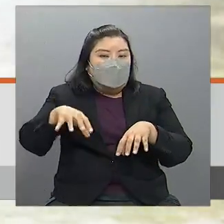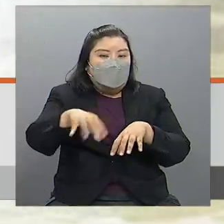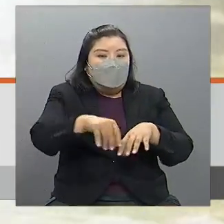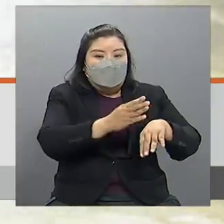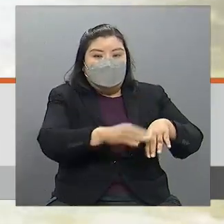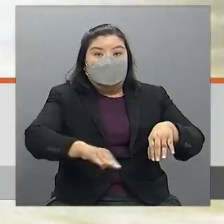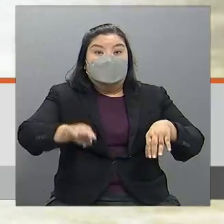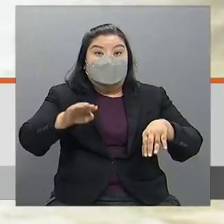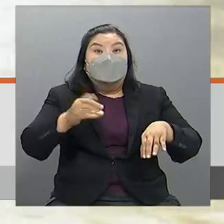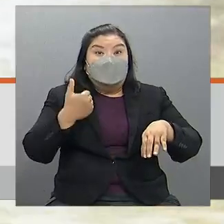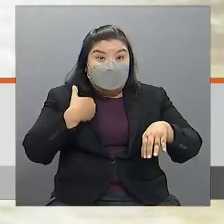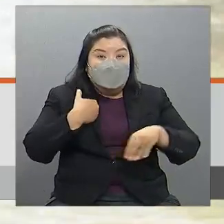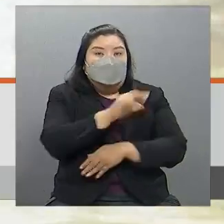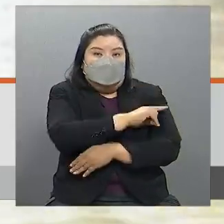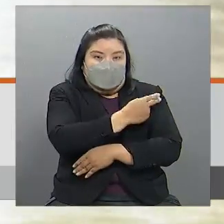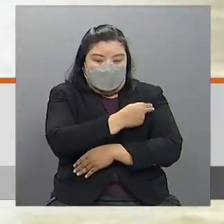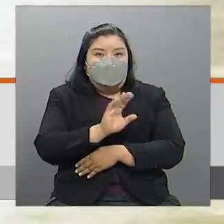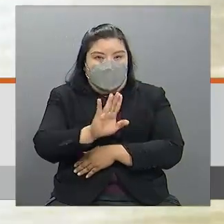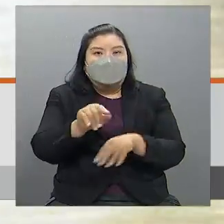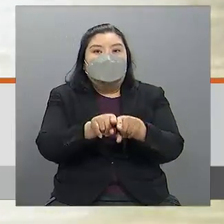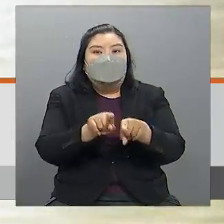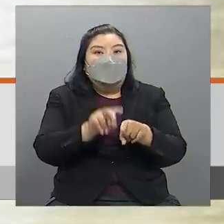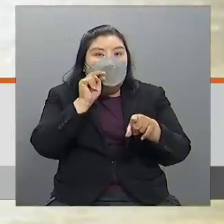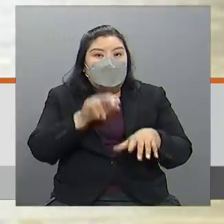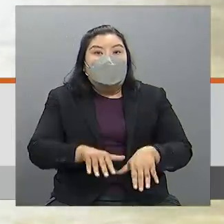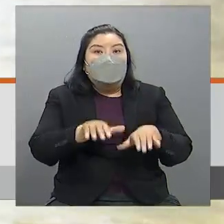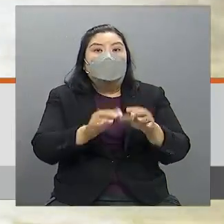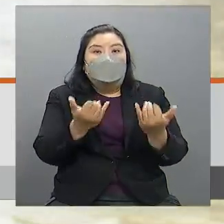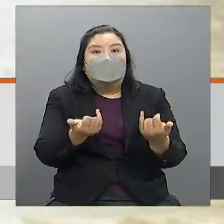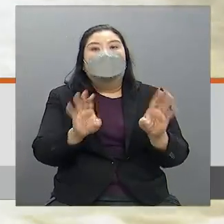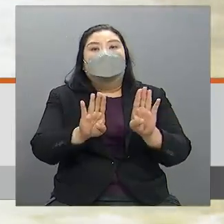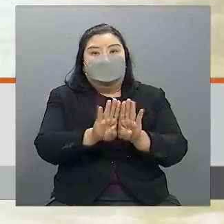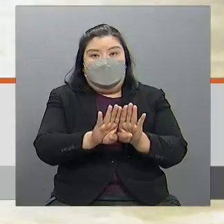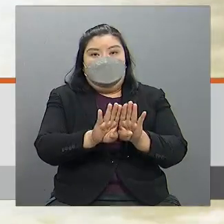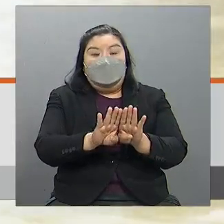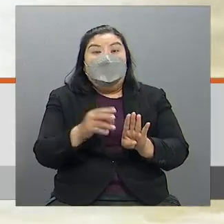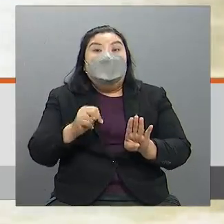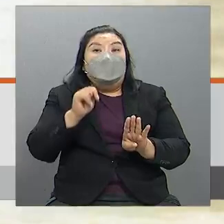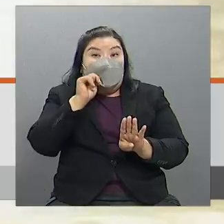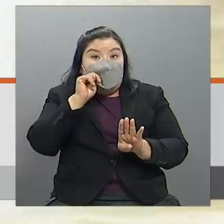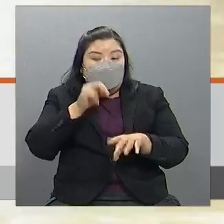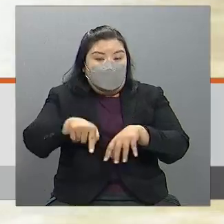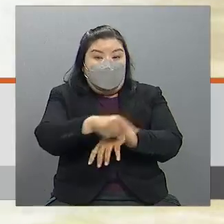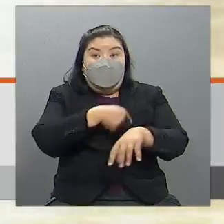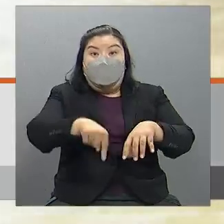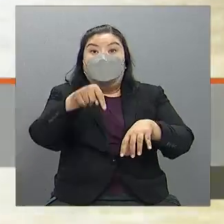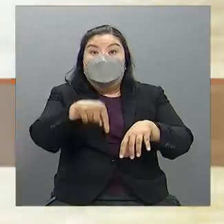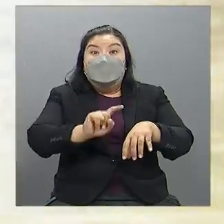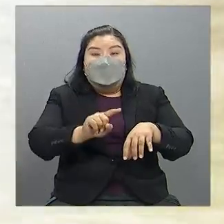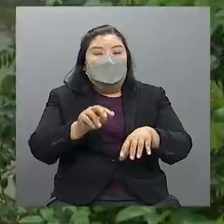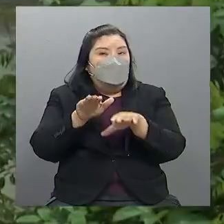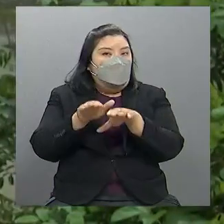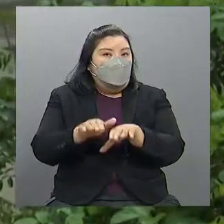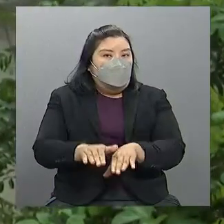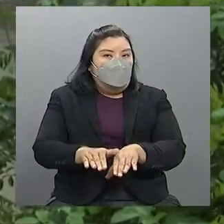สุขจังหวัดด้วยทำให้วันนี้ต้องปิดบริการชั่วคราวค่ะส่วนสถานการณ์น้ำโดยรอบตัวเมืองก็พบว่าตอนนี้นั้นลดระดับลงแล้วค่ะ